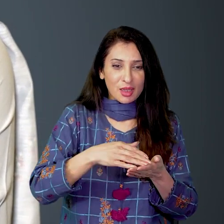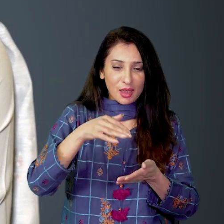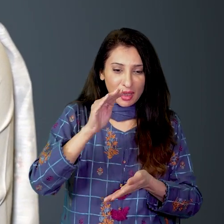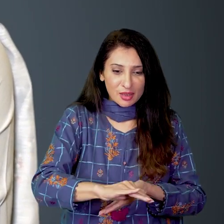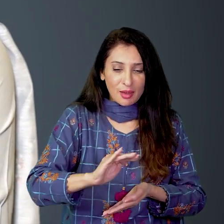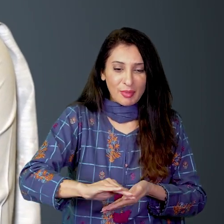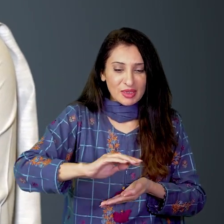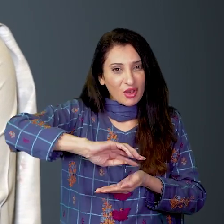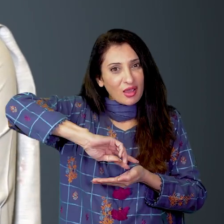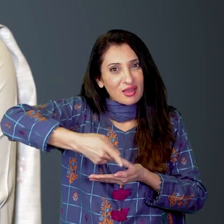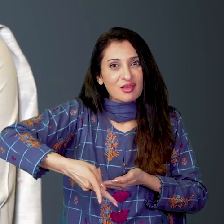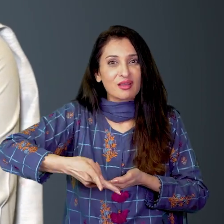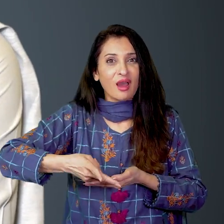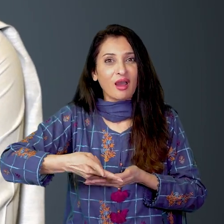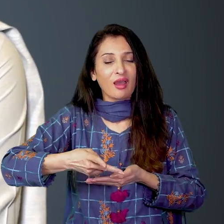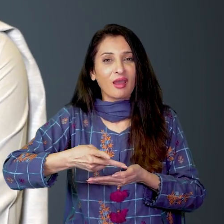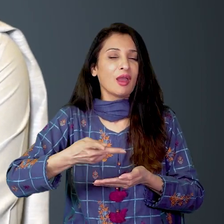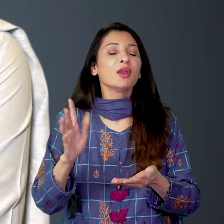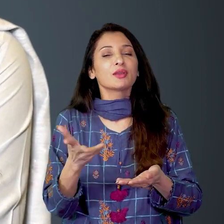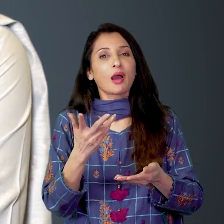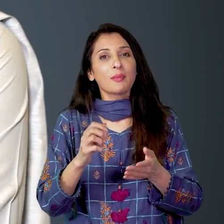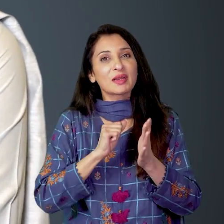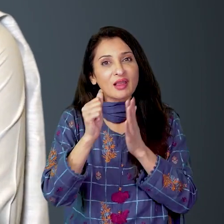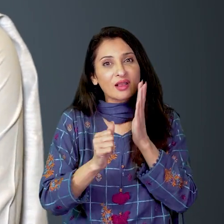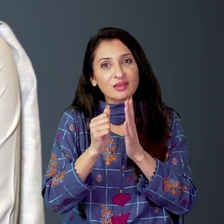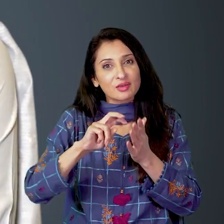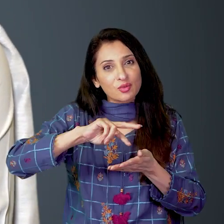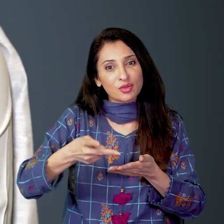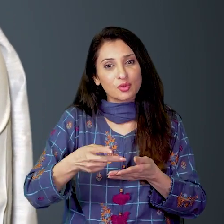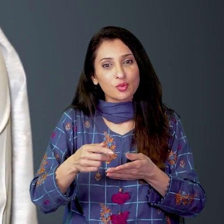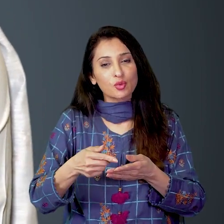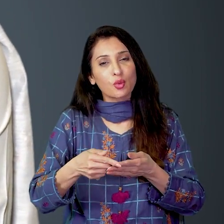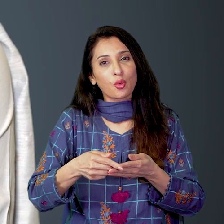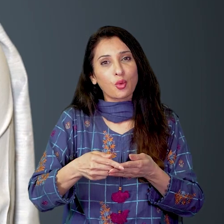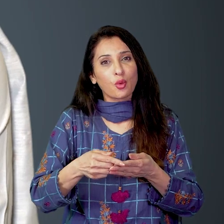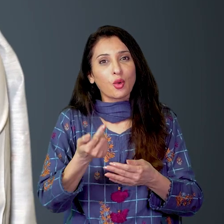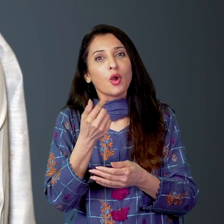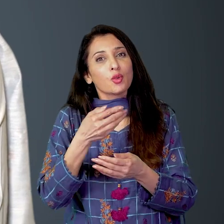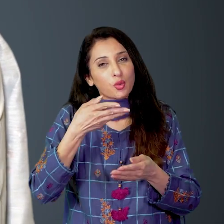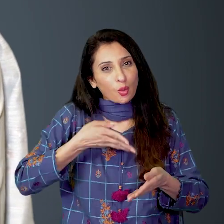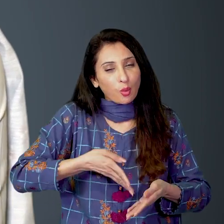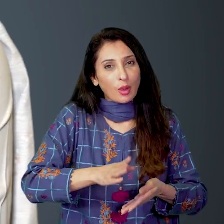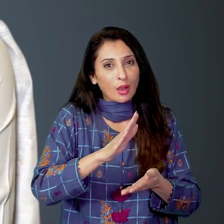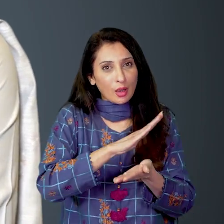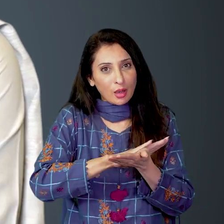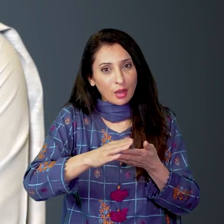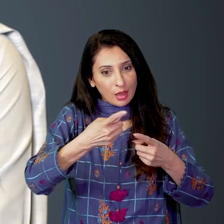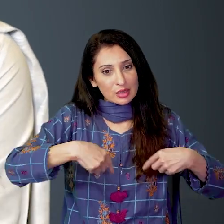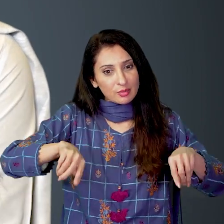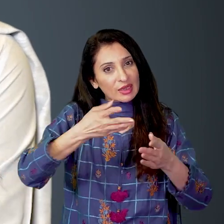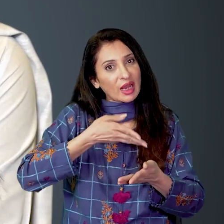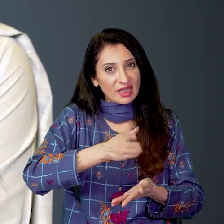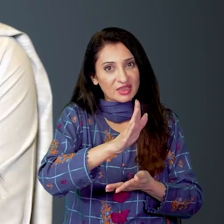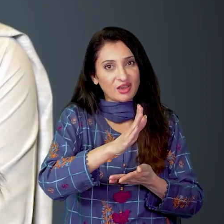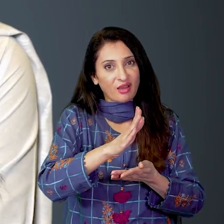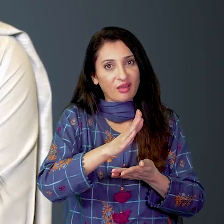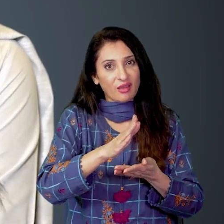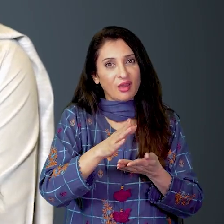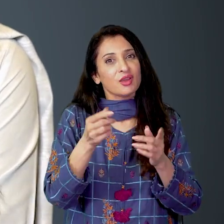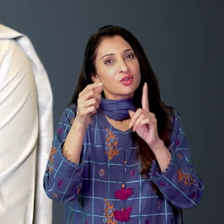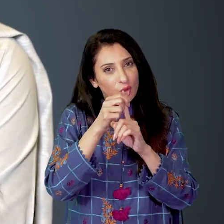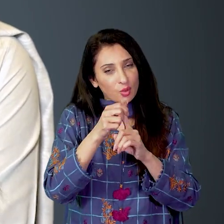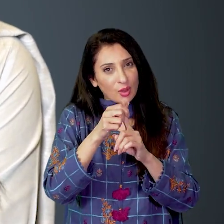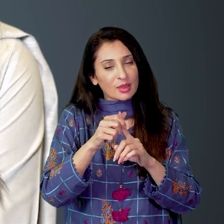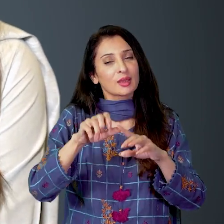चोट लग गई है। उनको समझ नहीं आ रही होती कि क्या इस बच्चे को अस्पताल लेके जाना चाहिए या उसे घर रखना चाहिए। अक्सर ऐसे बच्चे होते हैं जो